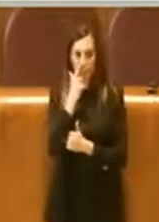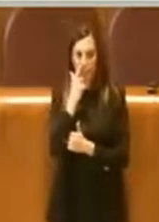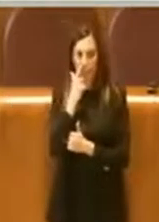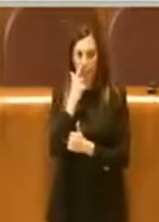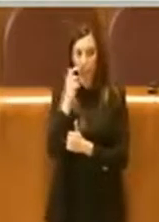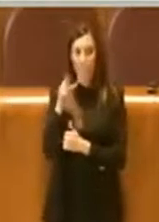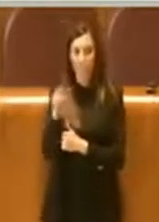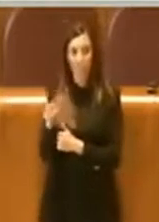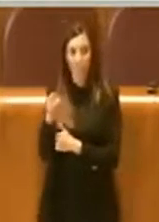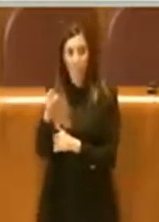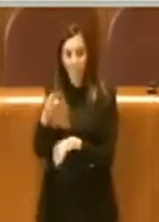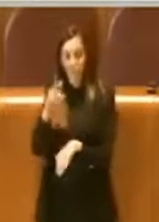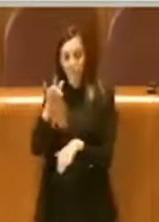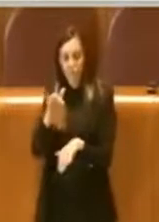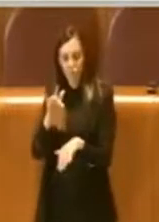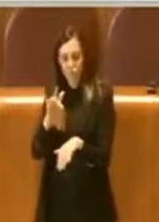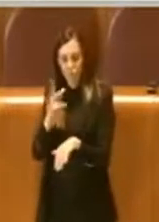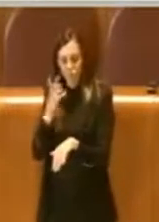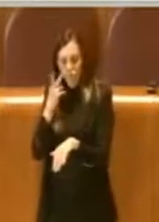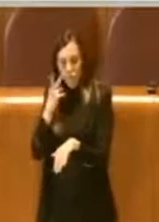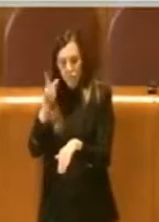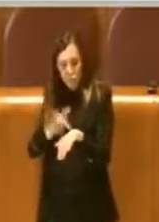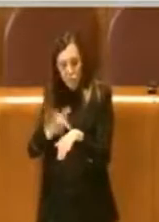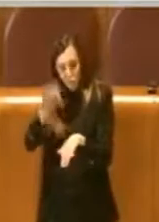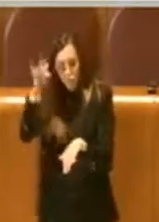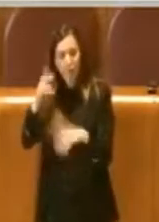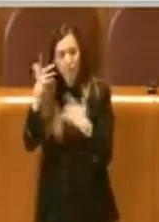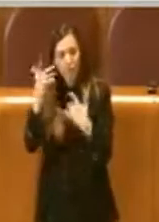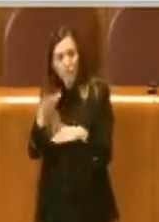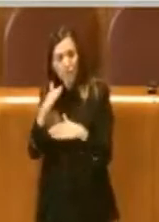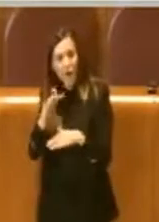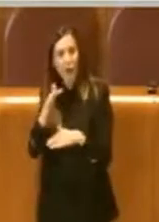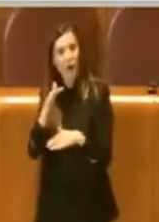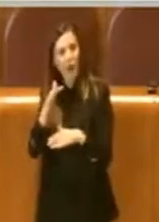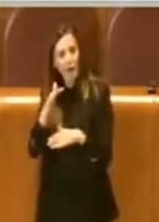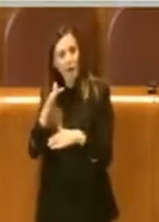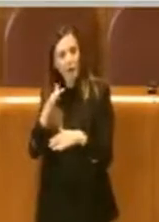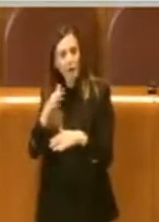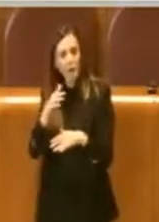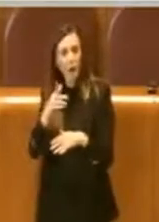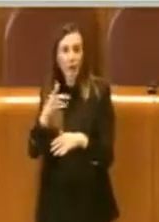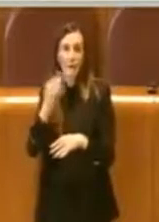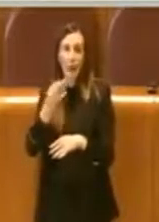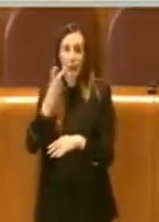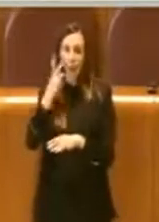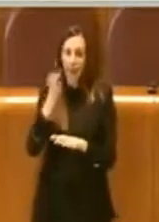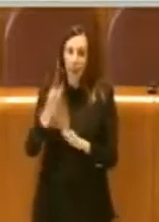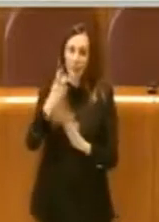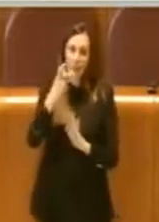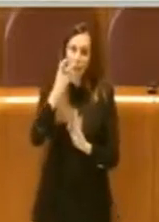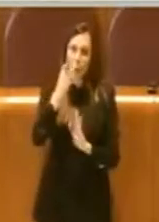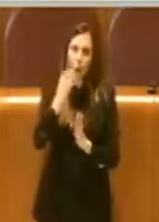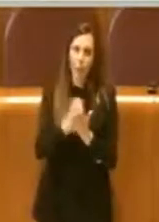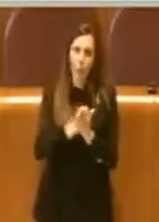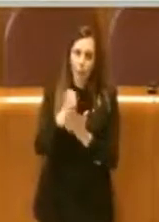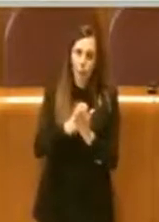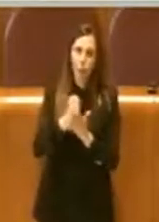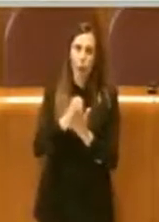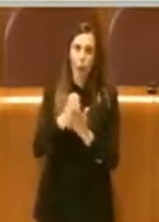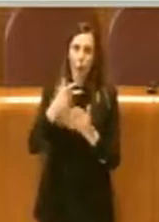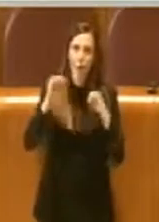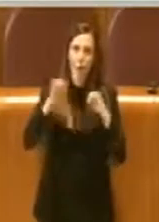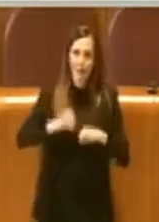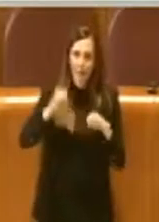ha visto dove possibile, dove congeniale, insomma, con quanto previsto dai protocolli sanitari, insomma, una diffusione